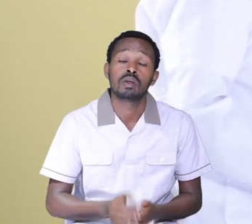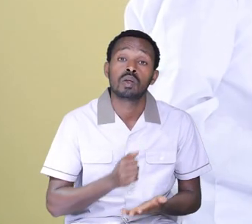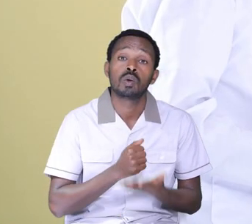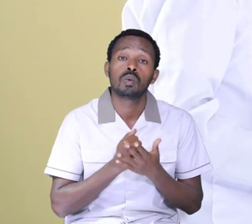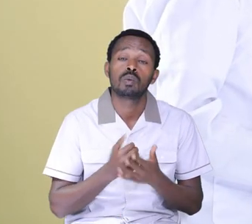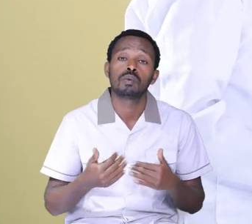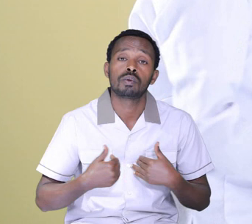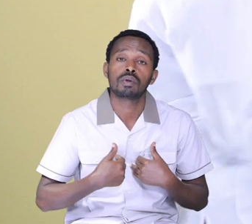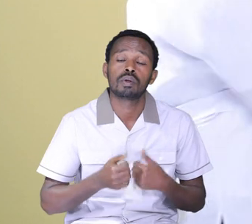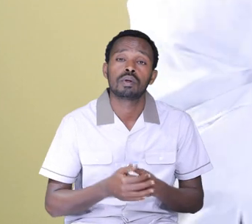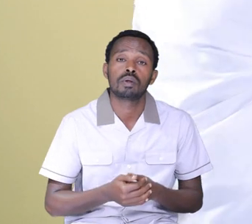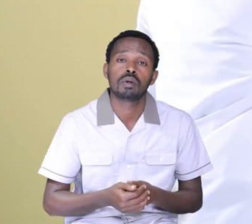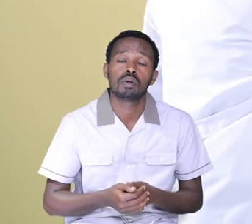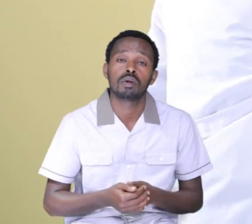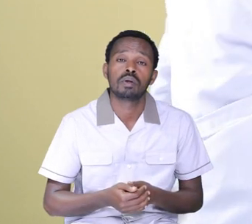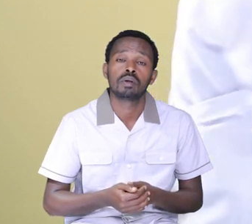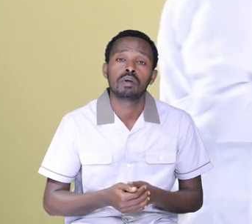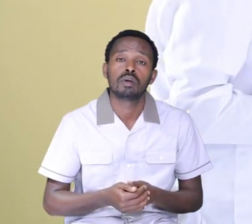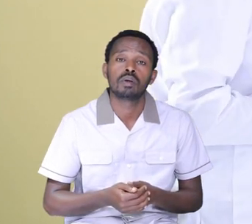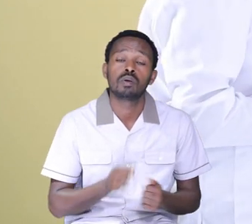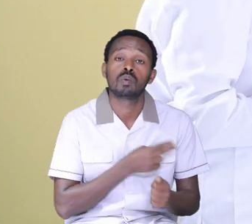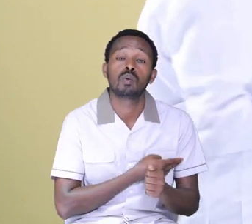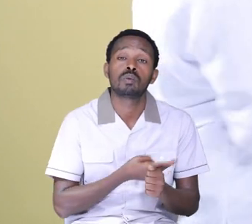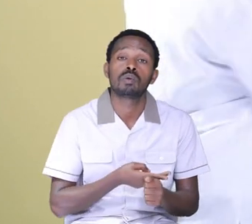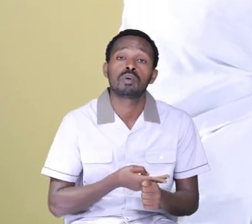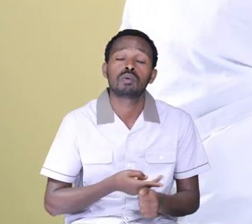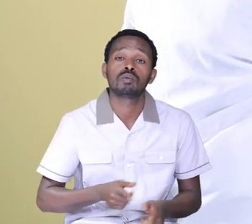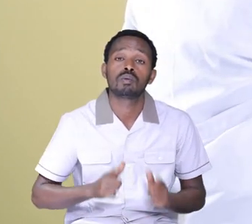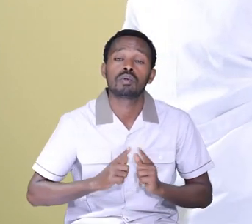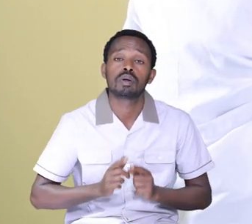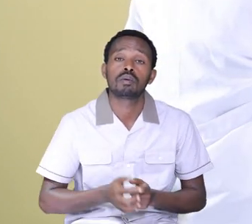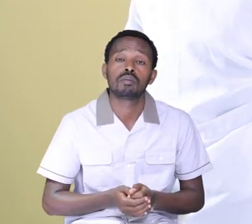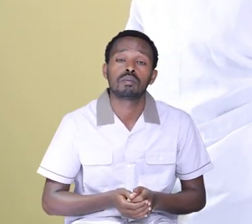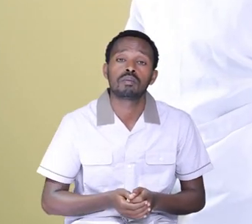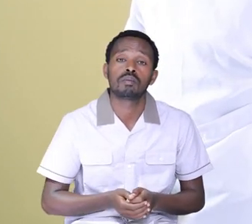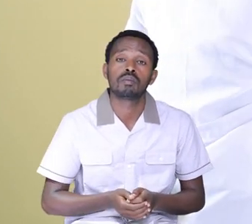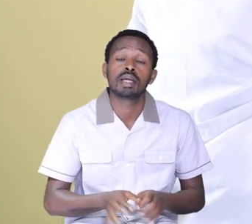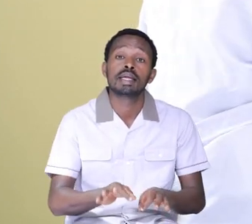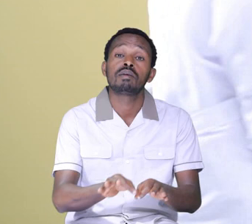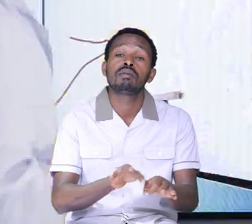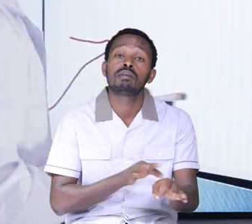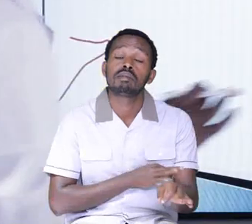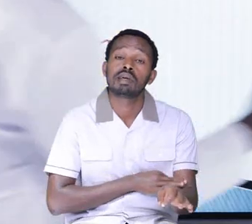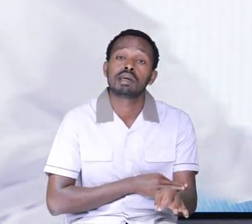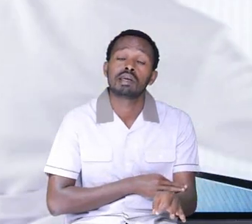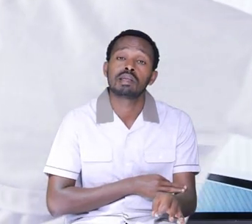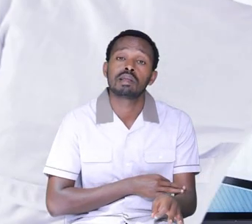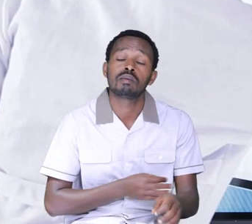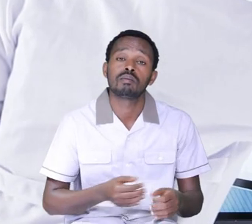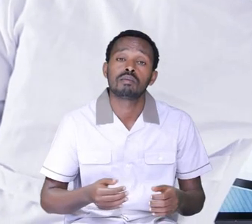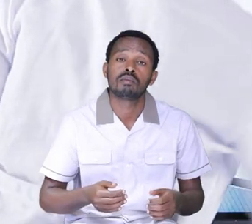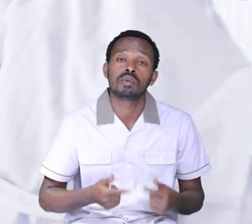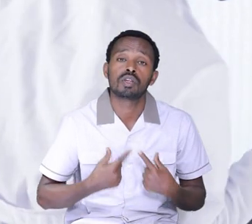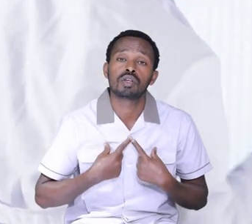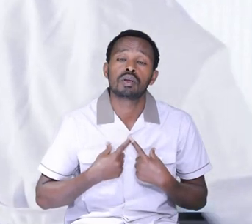jira iddo kana umna sochoftu jira iddo kana fageny asif asgiddu jiru akasma simmo